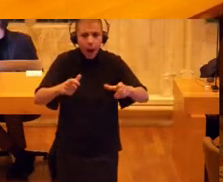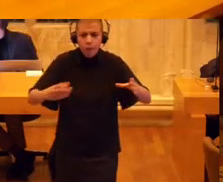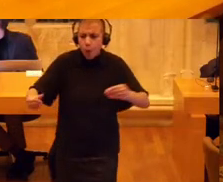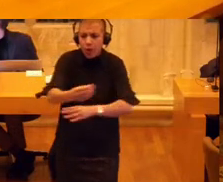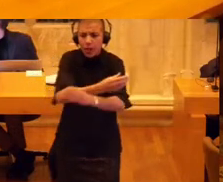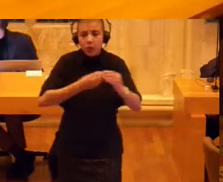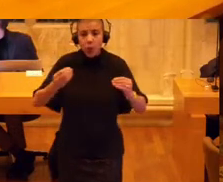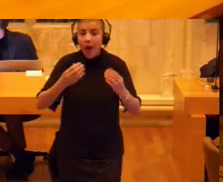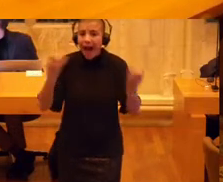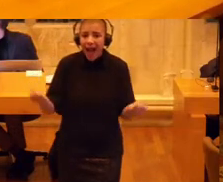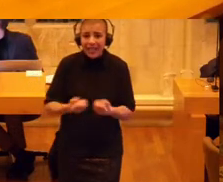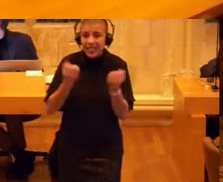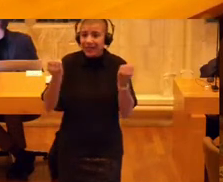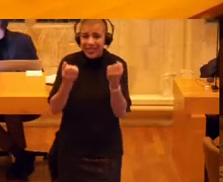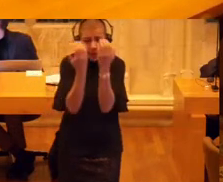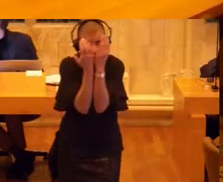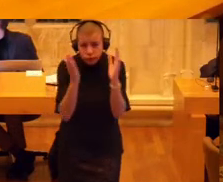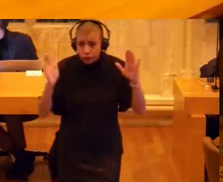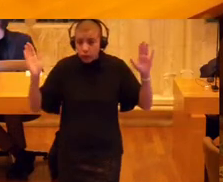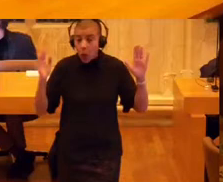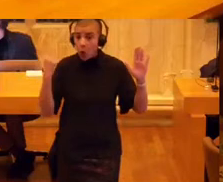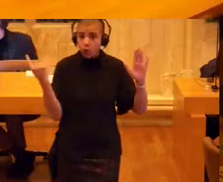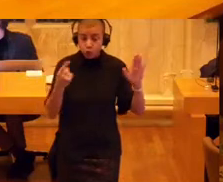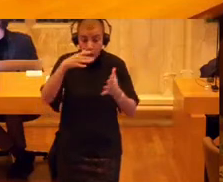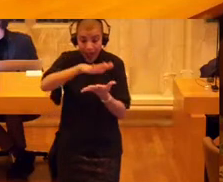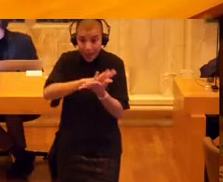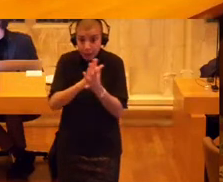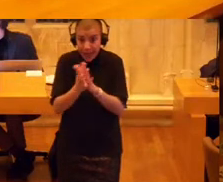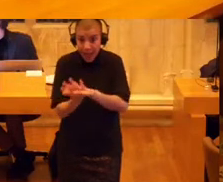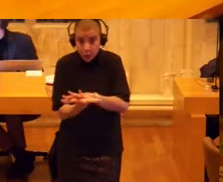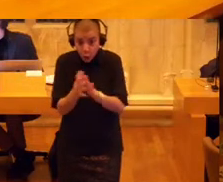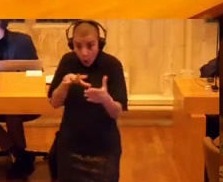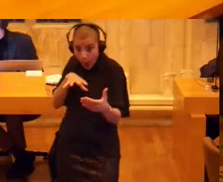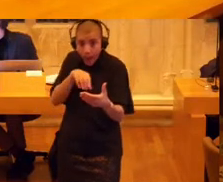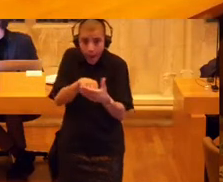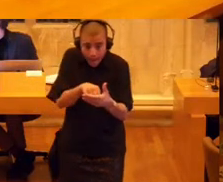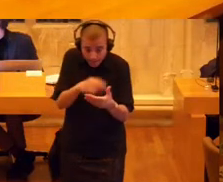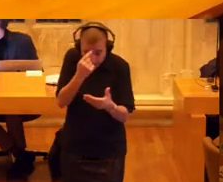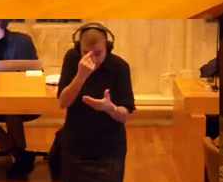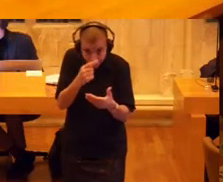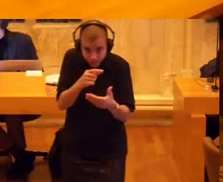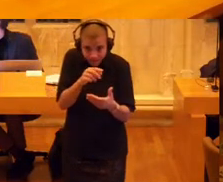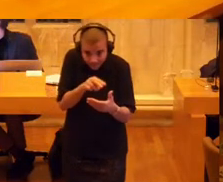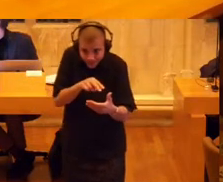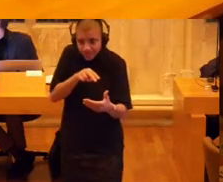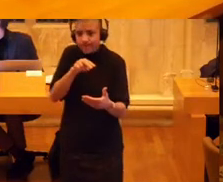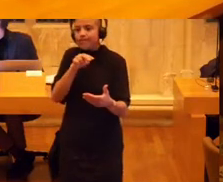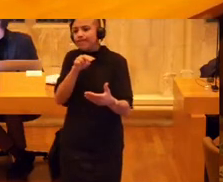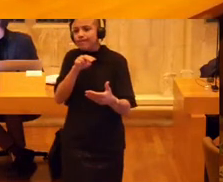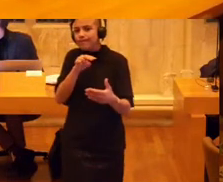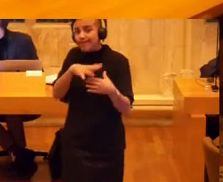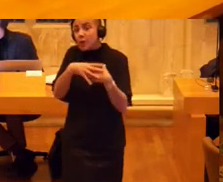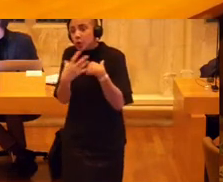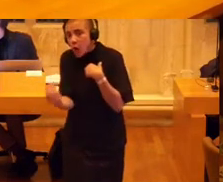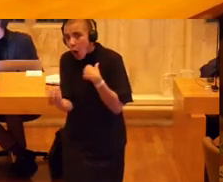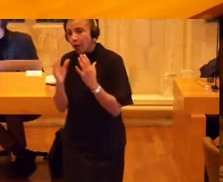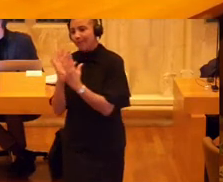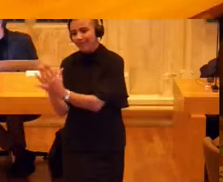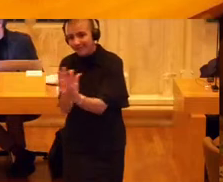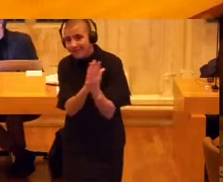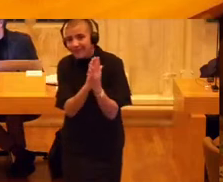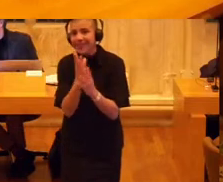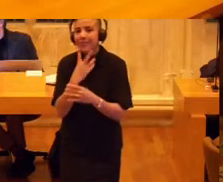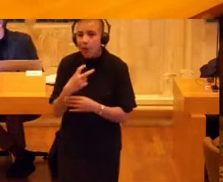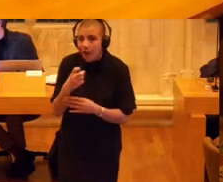demande effectivement que l'association ou les associations concernées prennent le temps d'aller voir les habitants, de bien concerter avec eux, etc.,